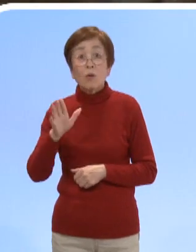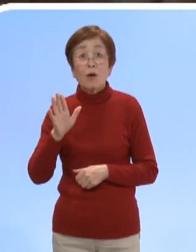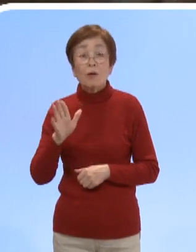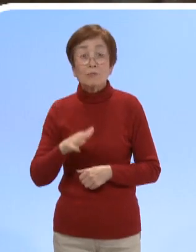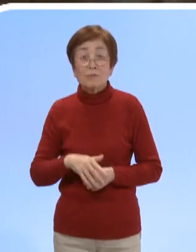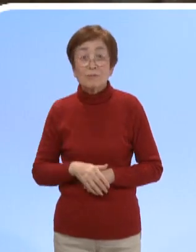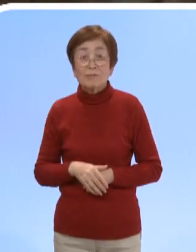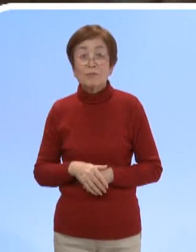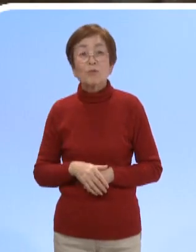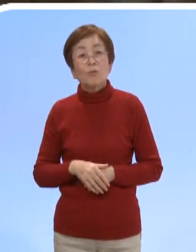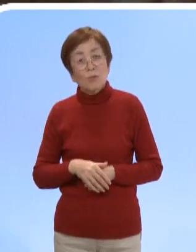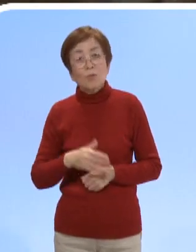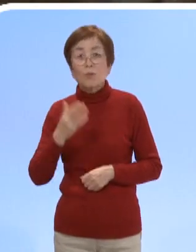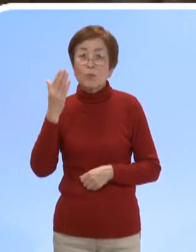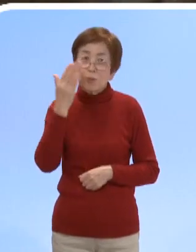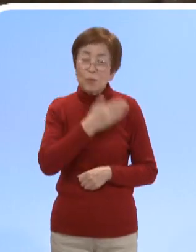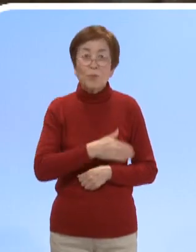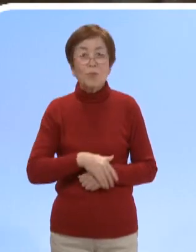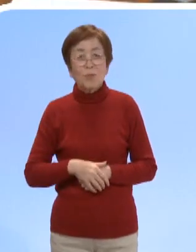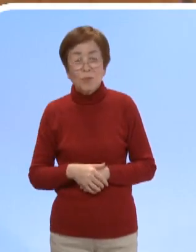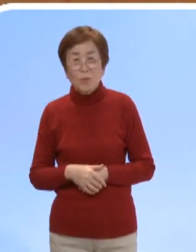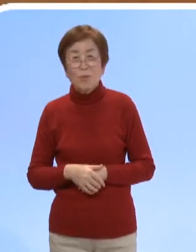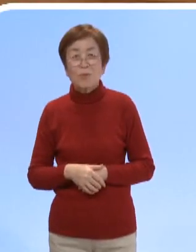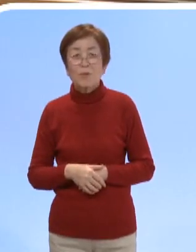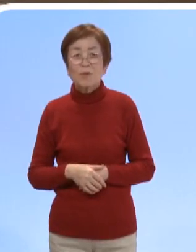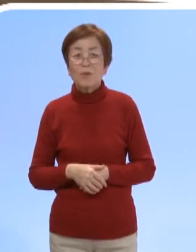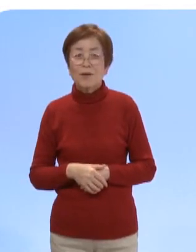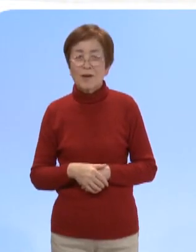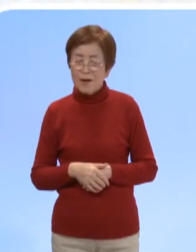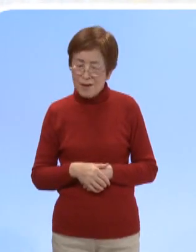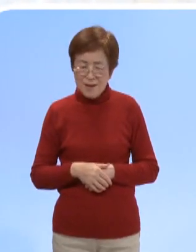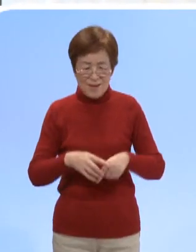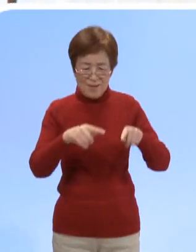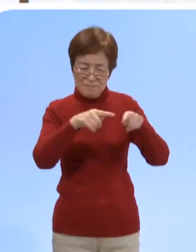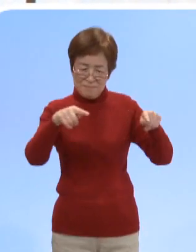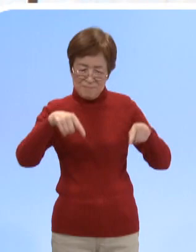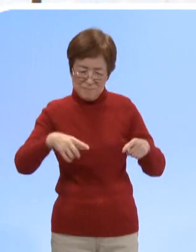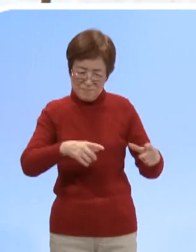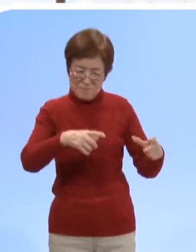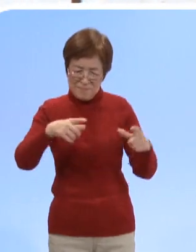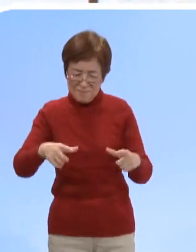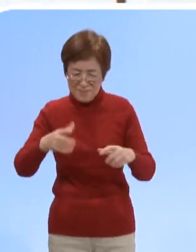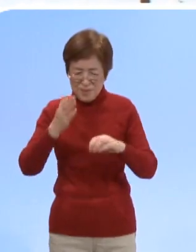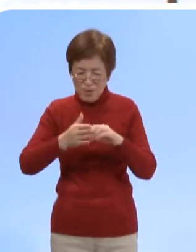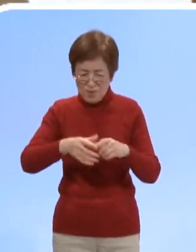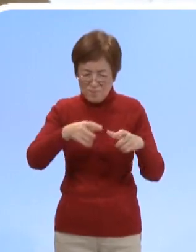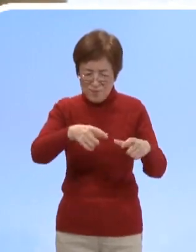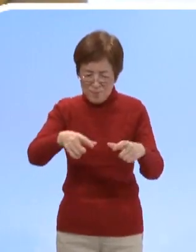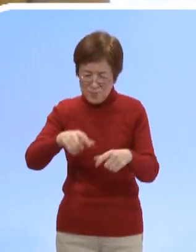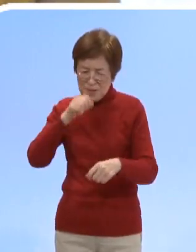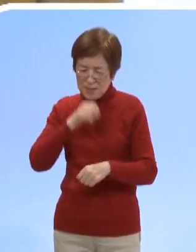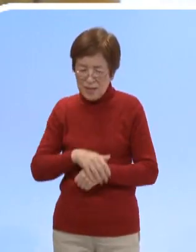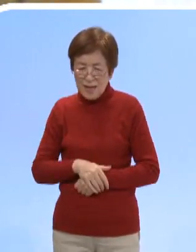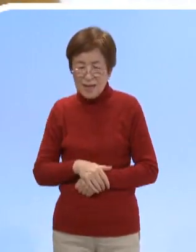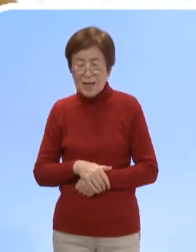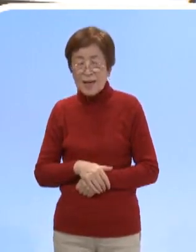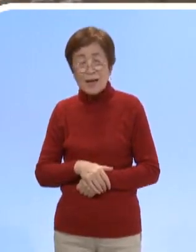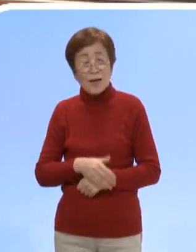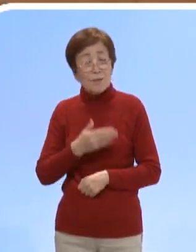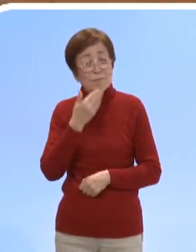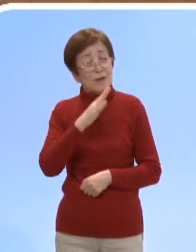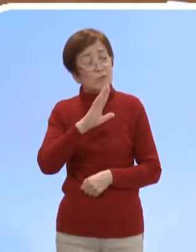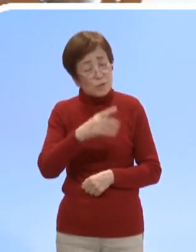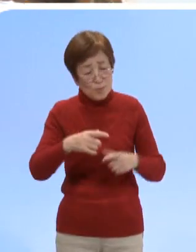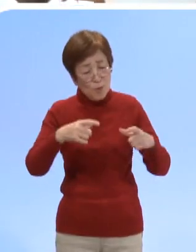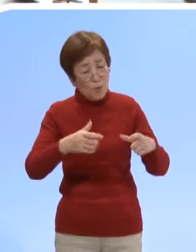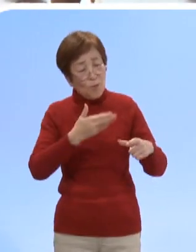ね、面白いね。 うわ、こんなお皿でお料理出せたらかっこいいよ、 ね。なんか美味しくなくても美味し